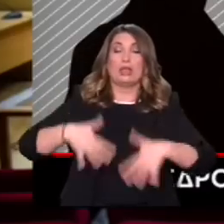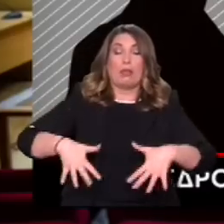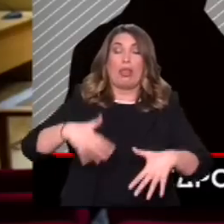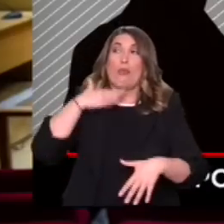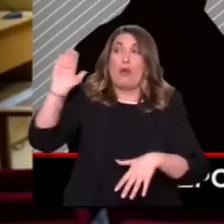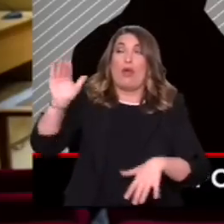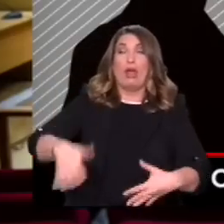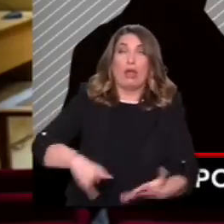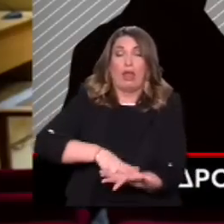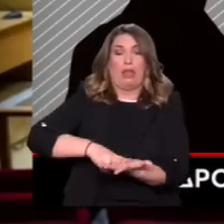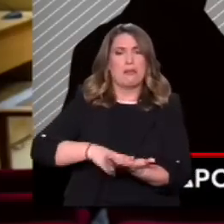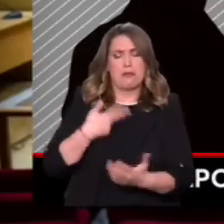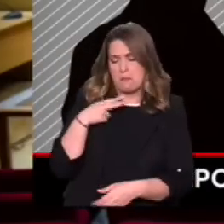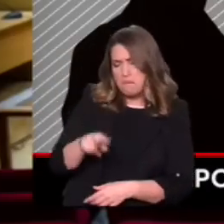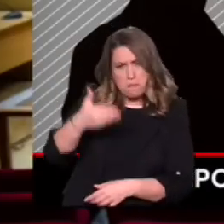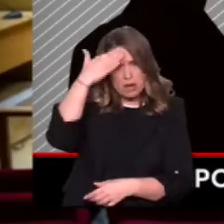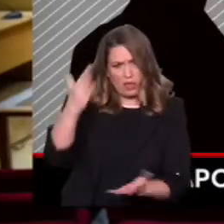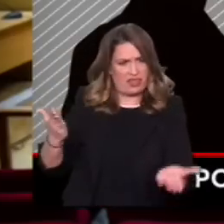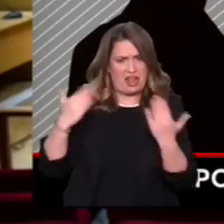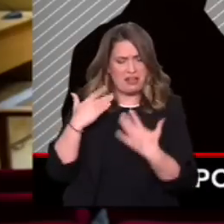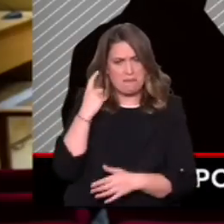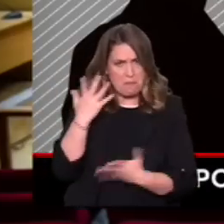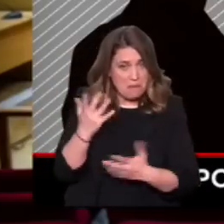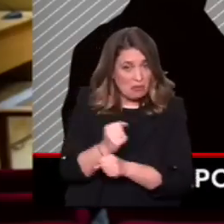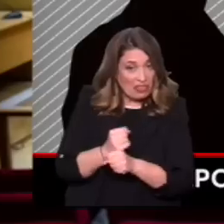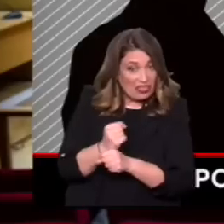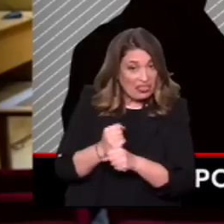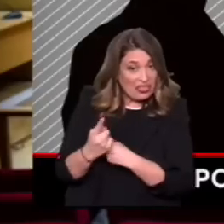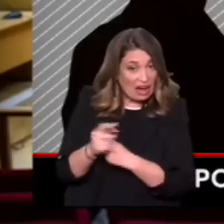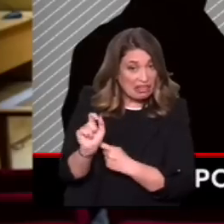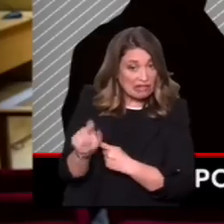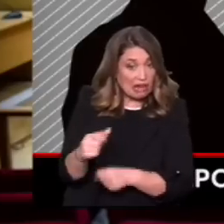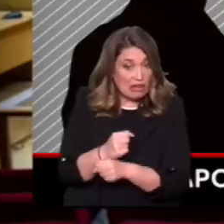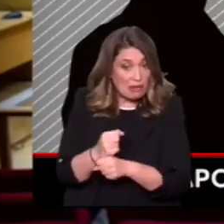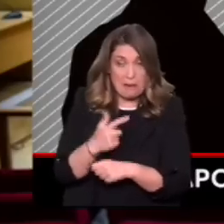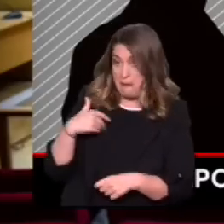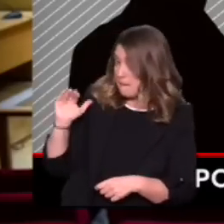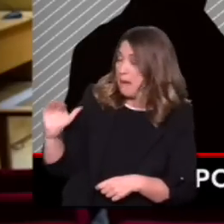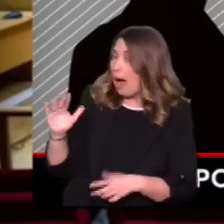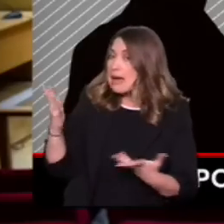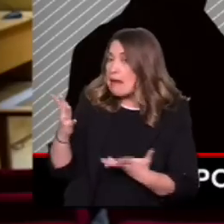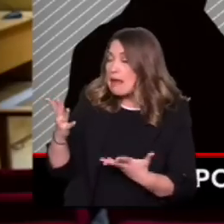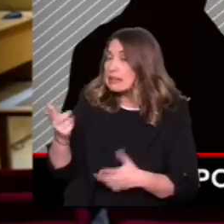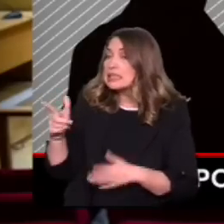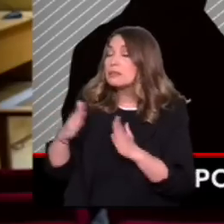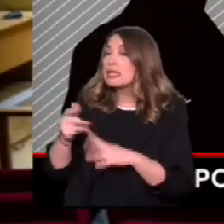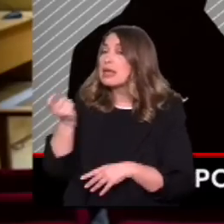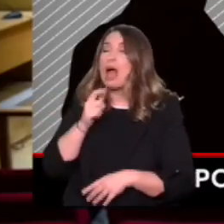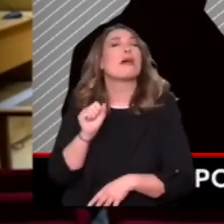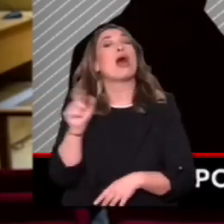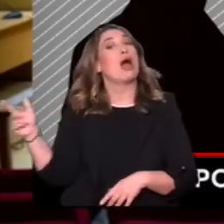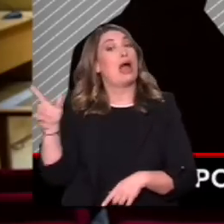σταματήσω». Πυρετό δεν είχε και σκέφτηκα κάποια δηλητηρίαση από φάρμακο. Ρώτησα αν υπήρχαν χάπια στο σπίτι και μου είπε